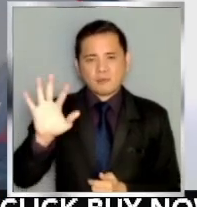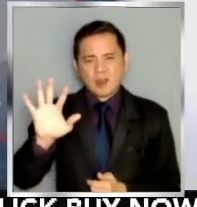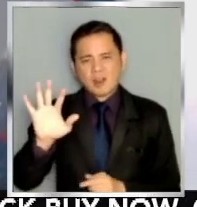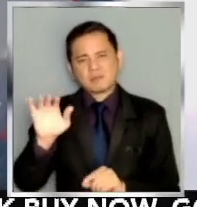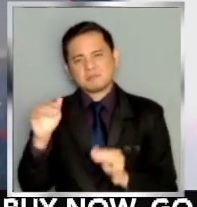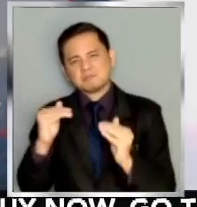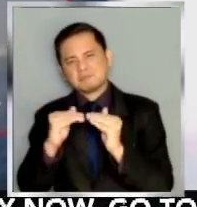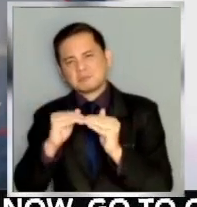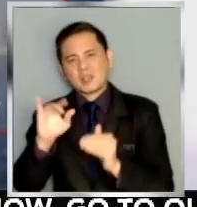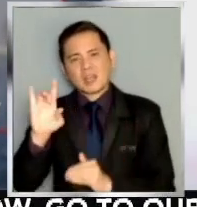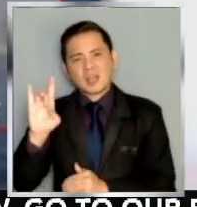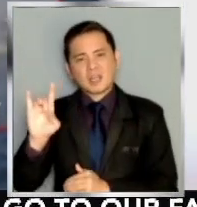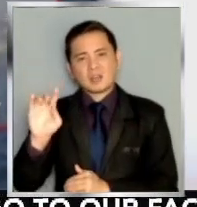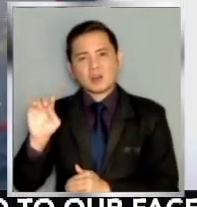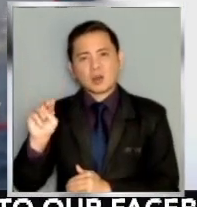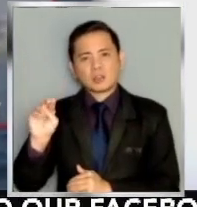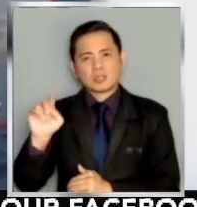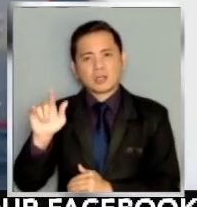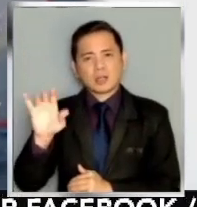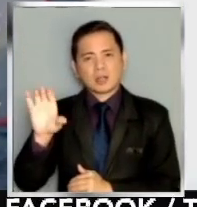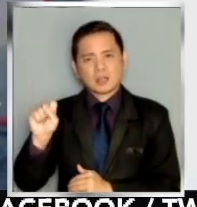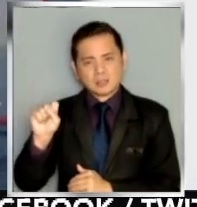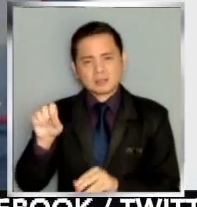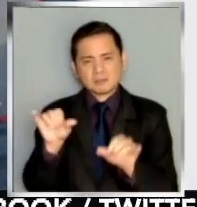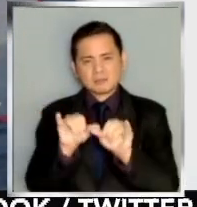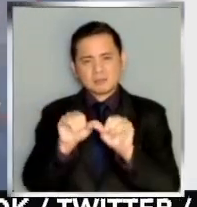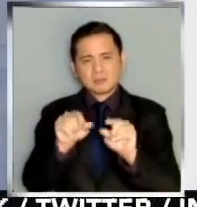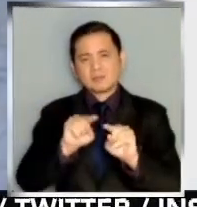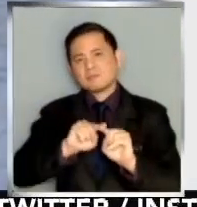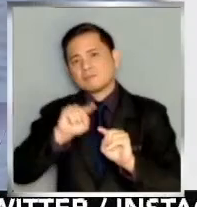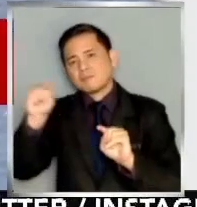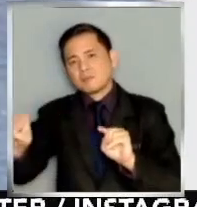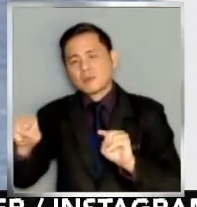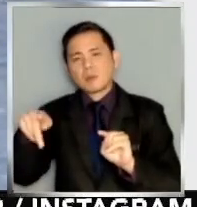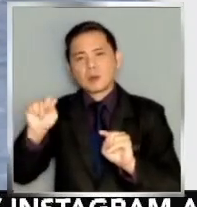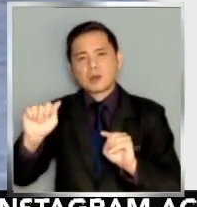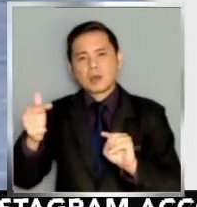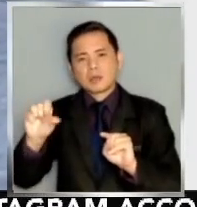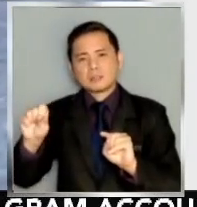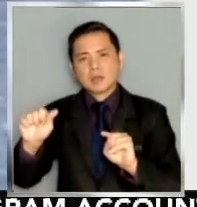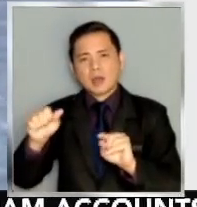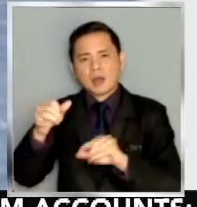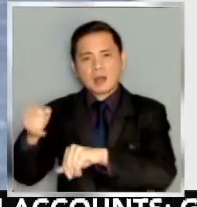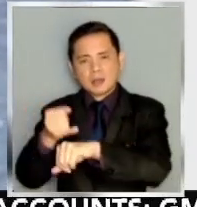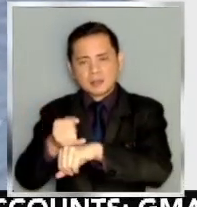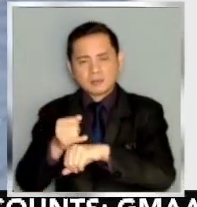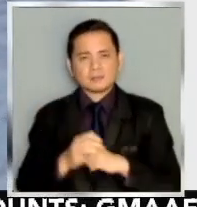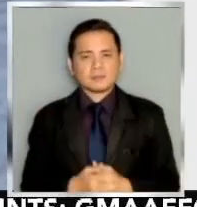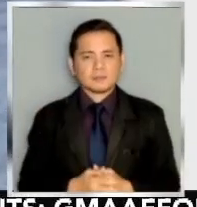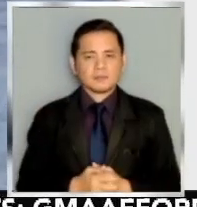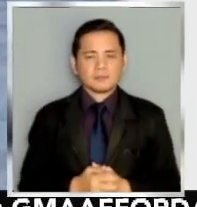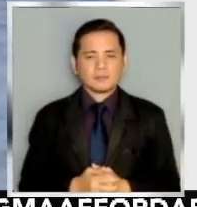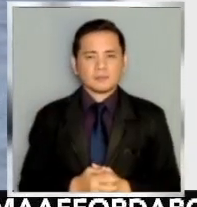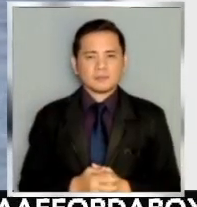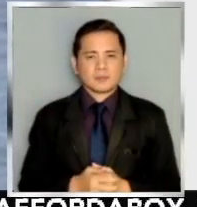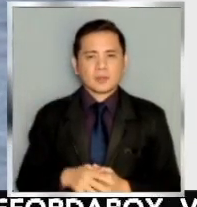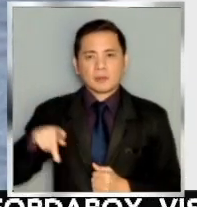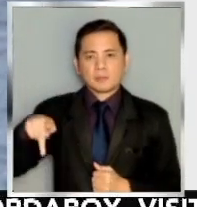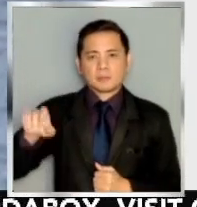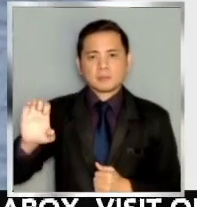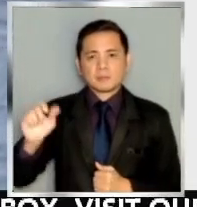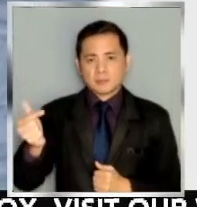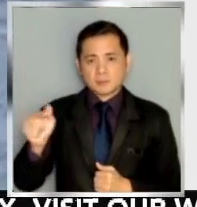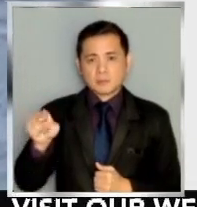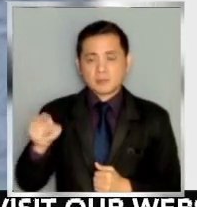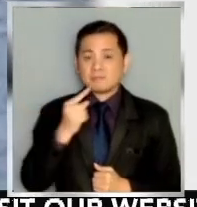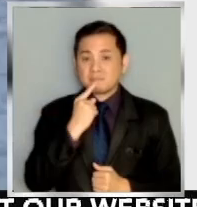mula sa Pag-asa Island at nasa loob ang mga ito ng 12 nautical mile territorial sea. Ayon sa PCG, ang tila pagtambay ng mga barko